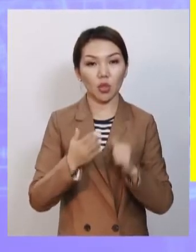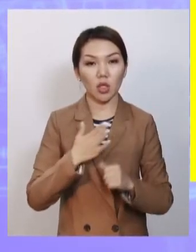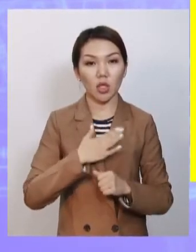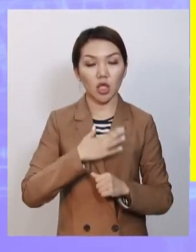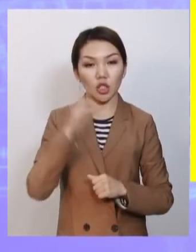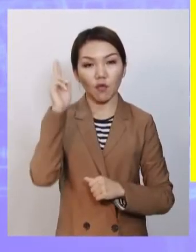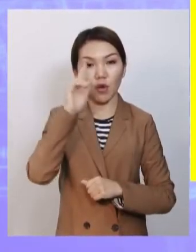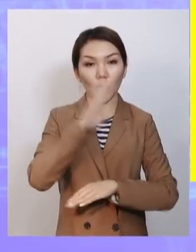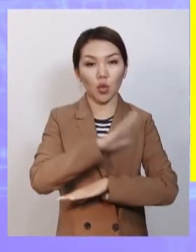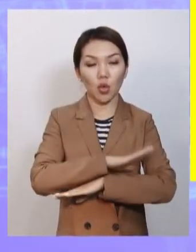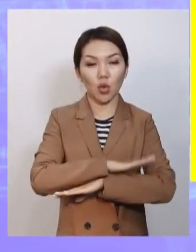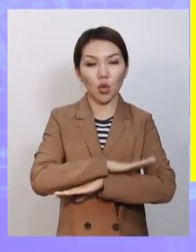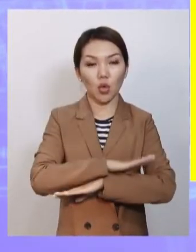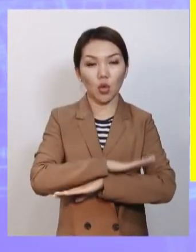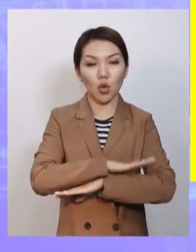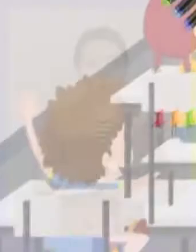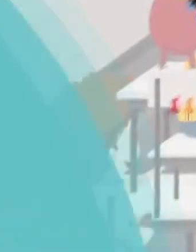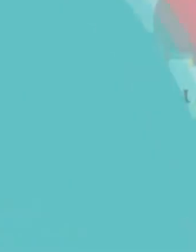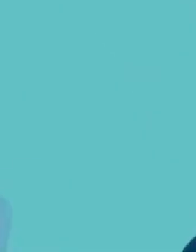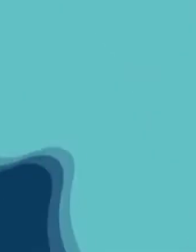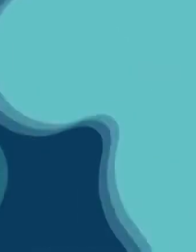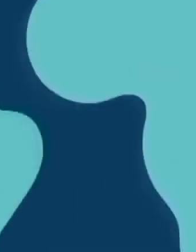урока математики